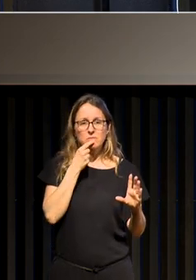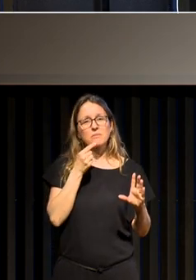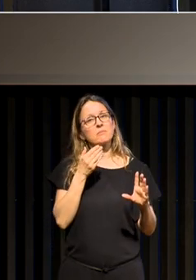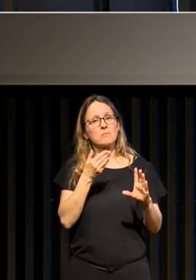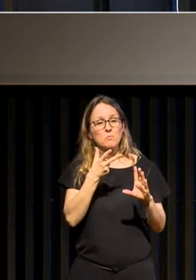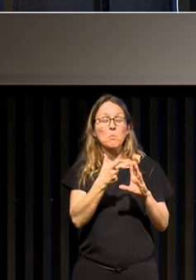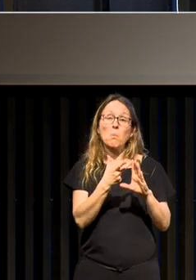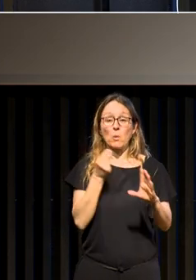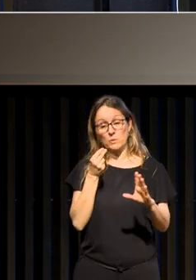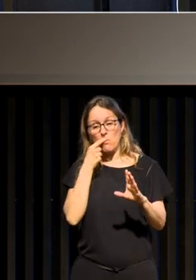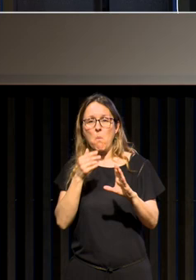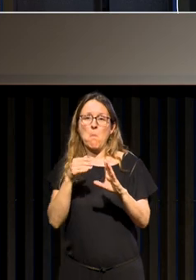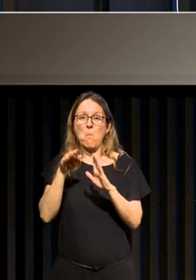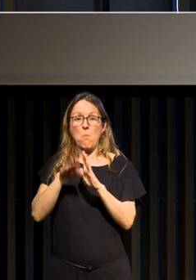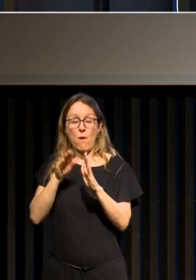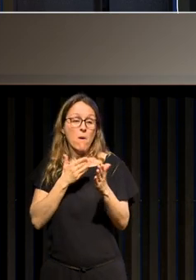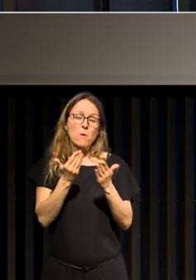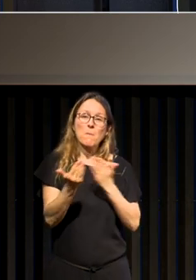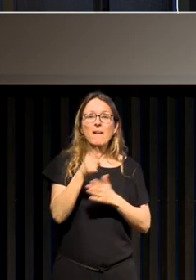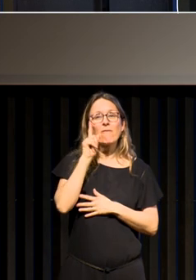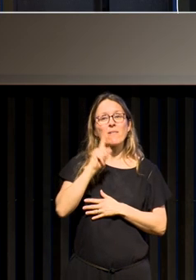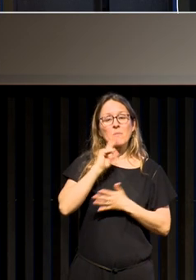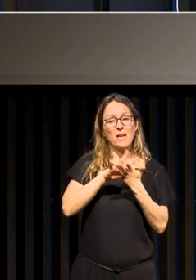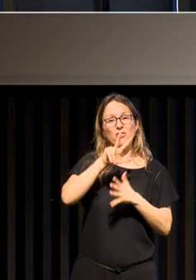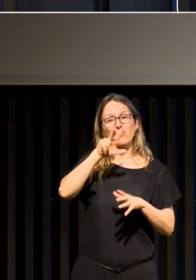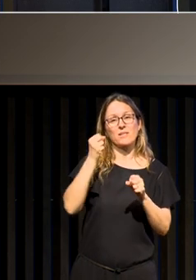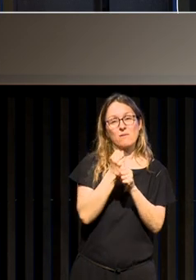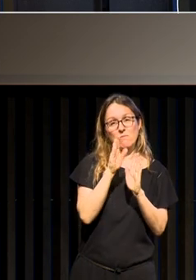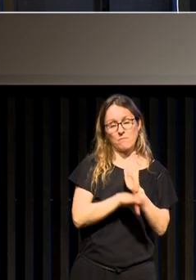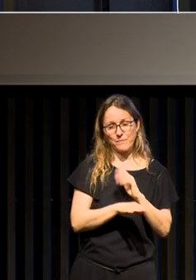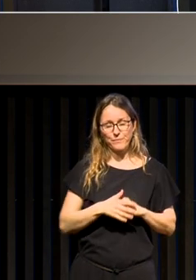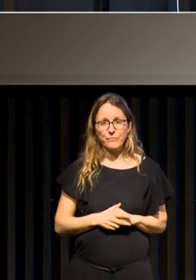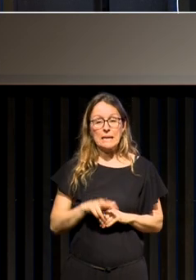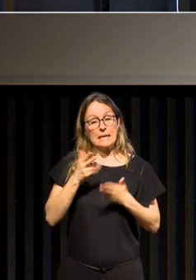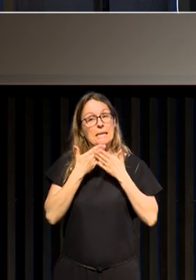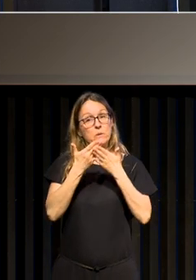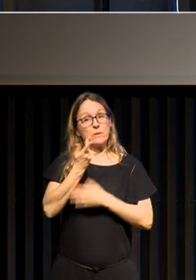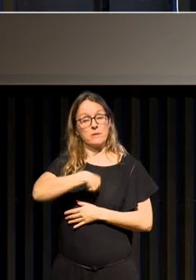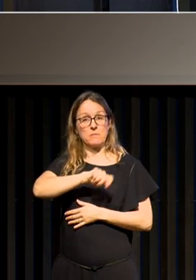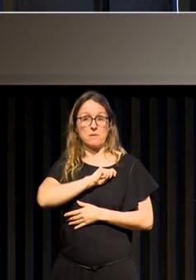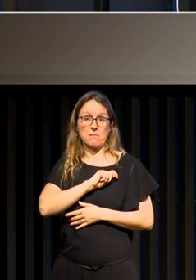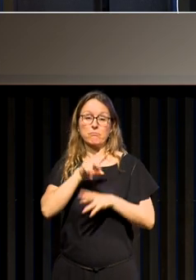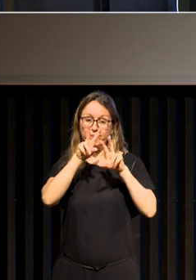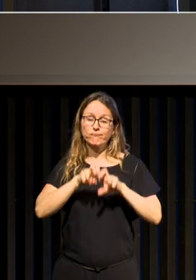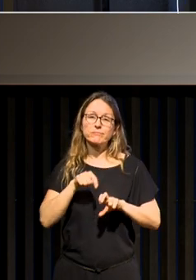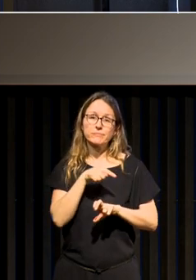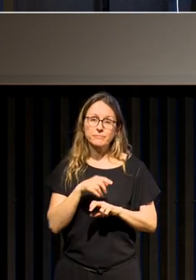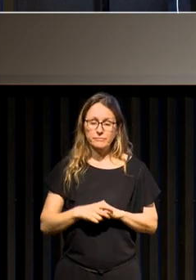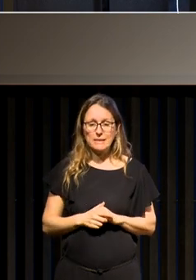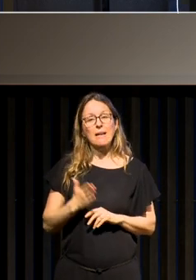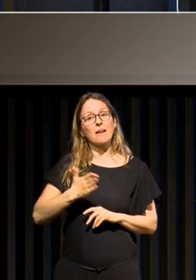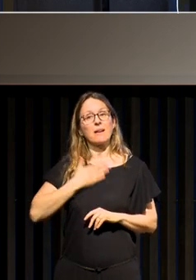femme de moins de 35 ans. D'accord ? Donc, c'est vrai que... Et ça, c'est une étude espagnole qui a le